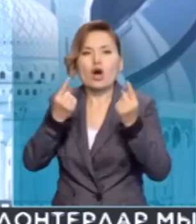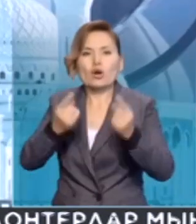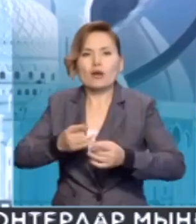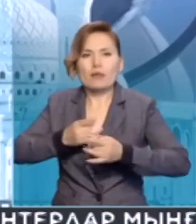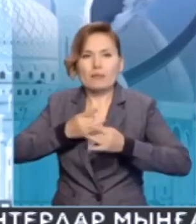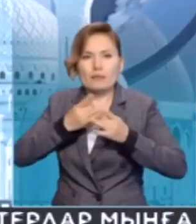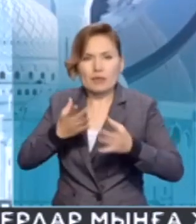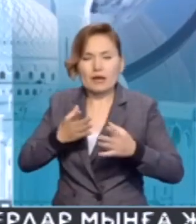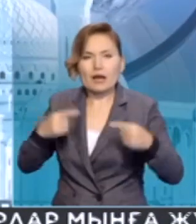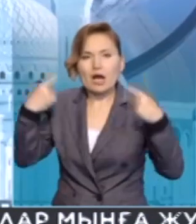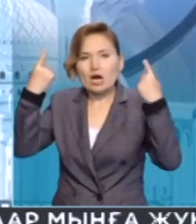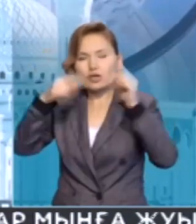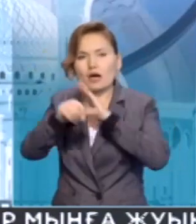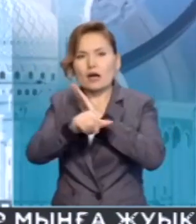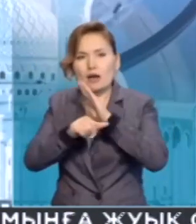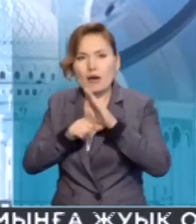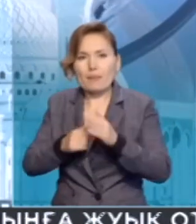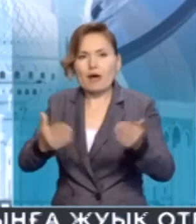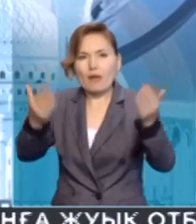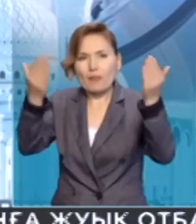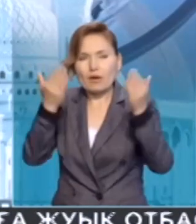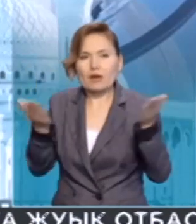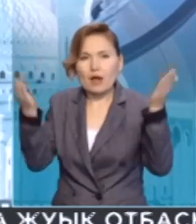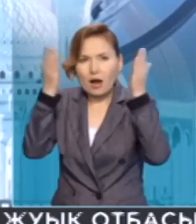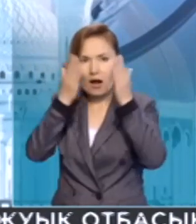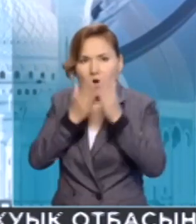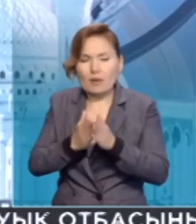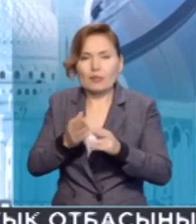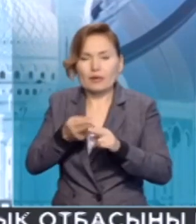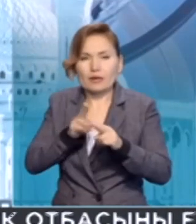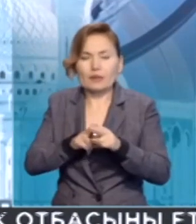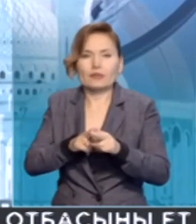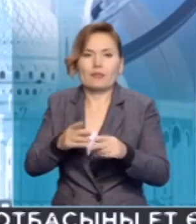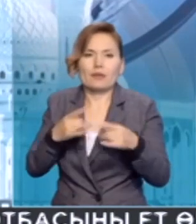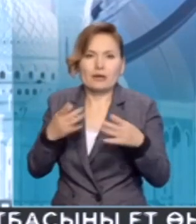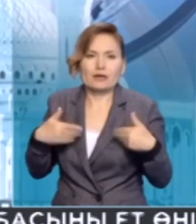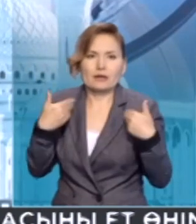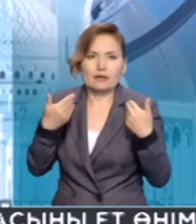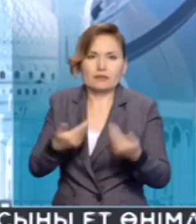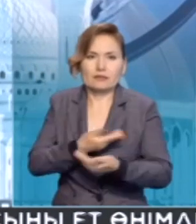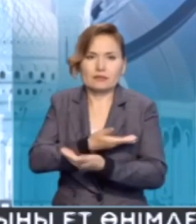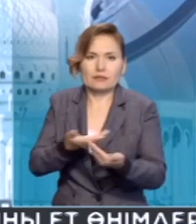құрбандықтарыңыз бен тілеген дұға тілектеріңіз қабыл болсын делінген президент құттықтауында.